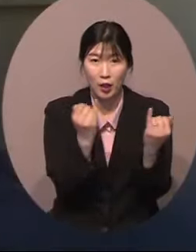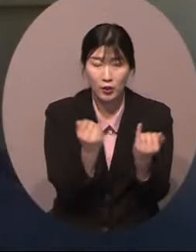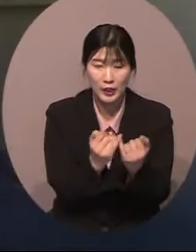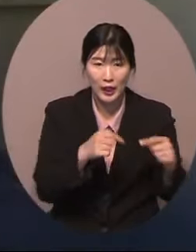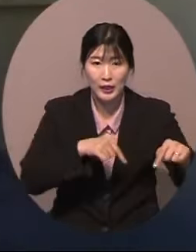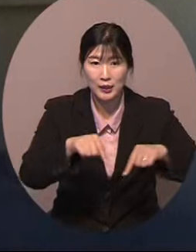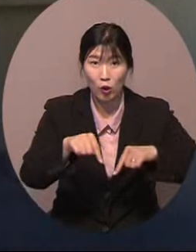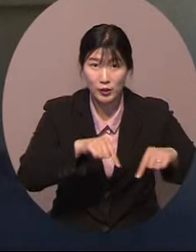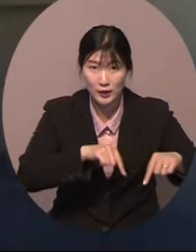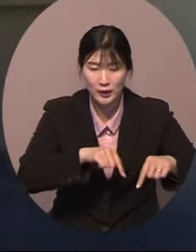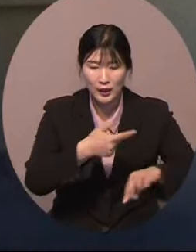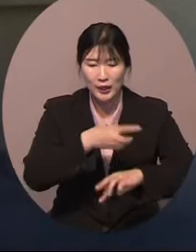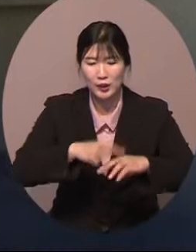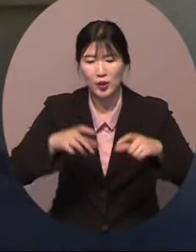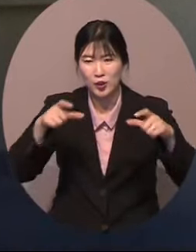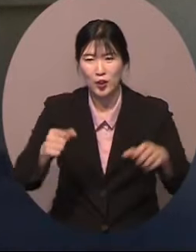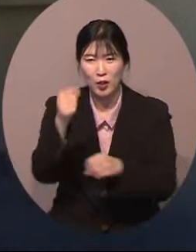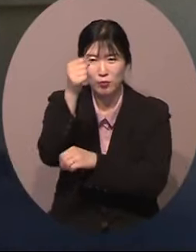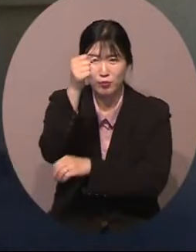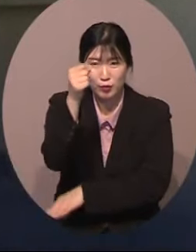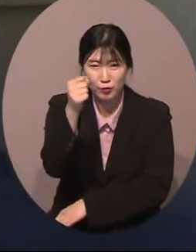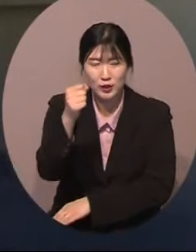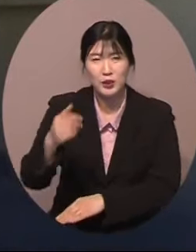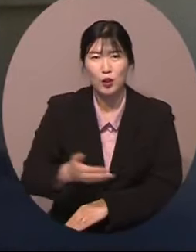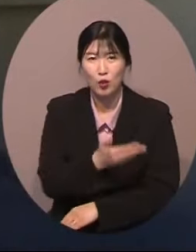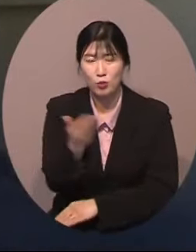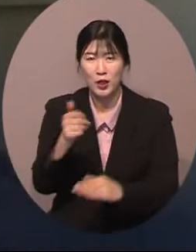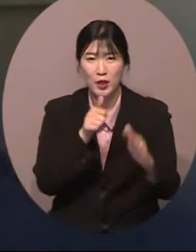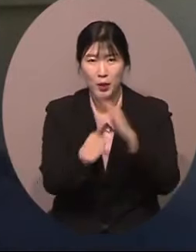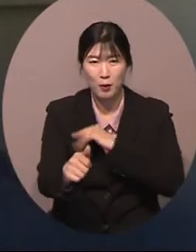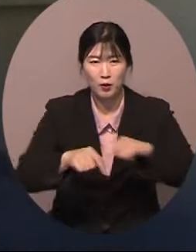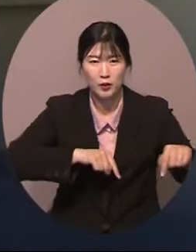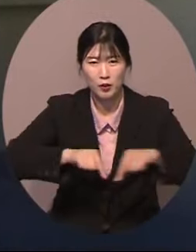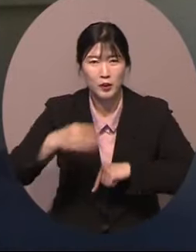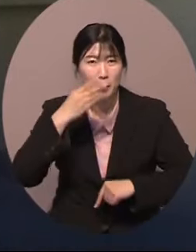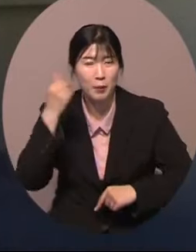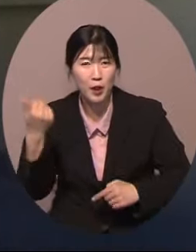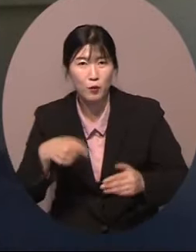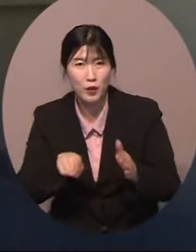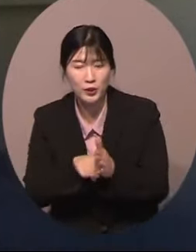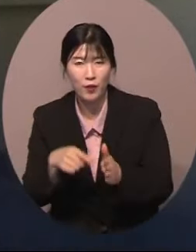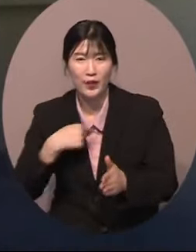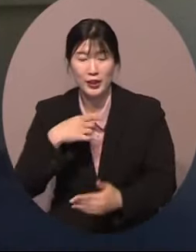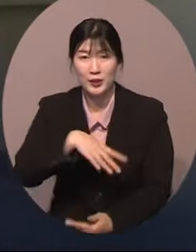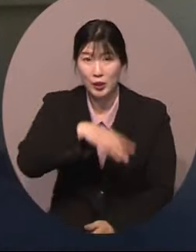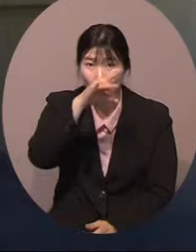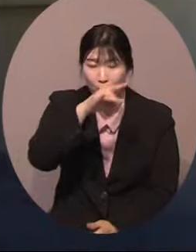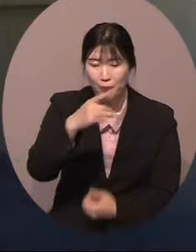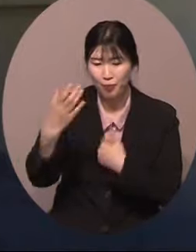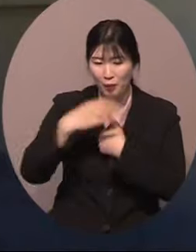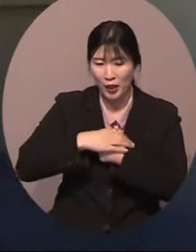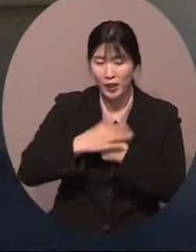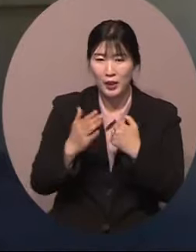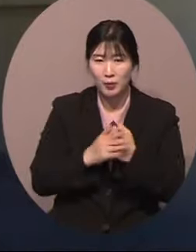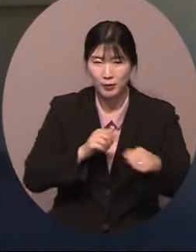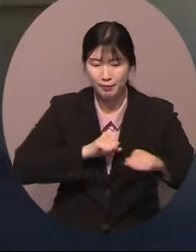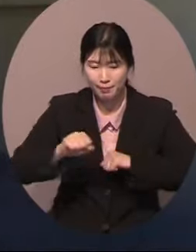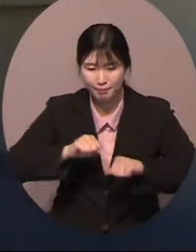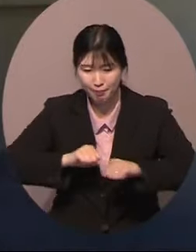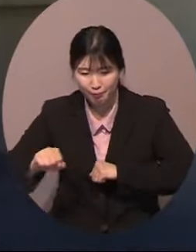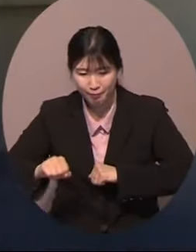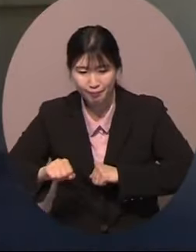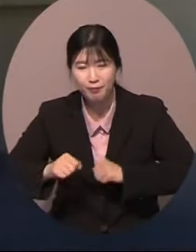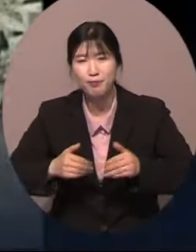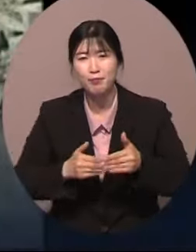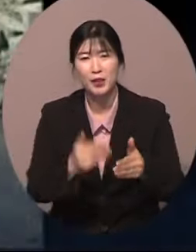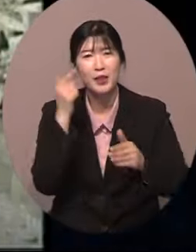지역에서 뿌리내리고 어 주민들의 대표로서 정치활동을 잘할 수 있도록 제가 선배로서 잘 그 이렇게 백업을